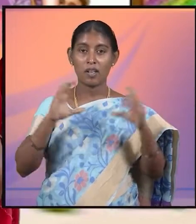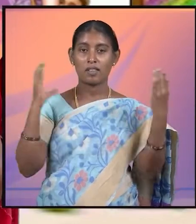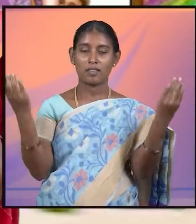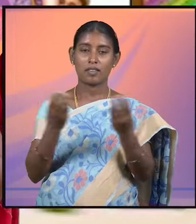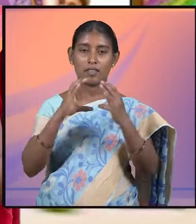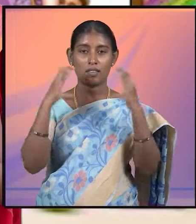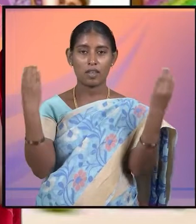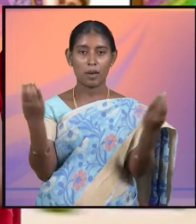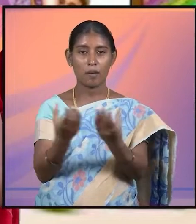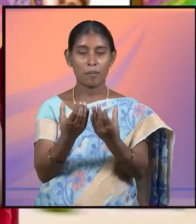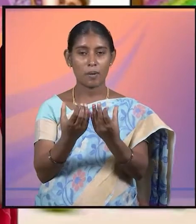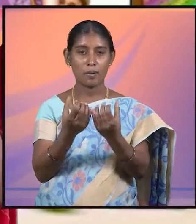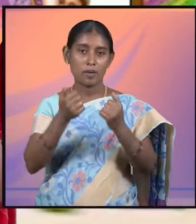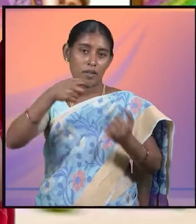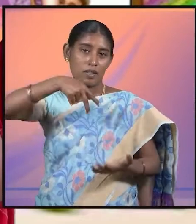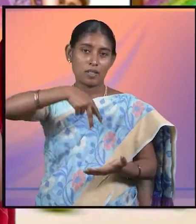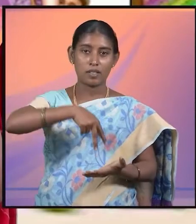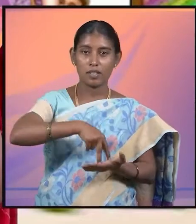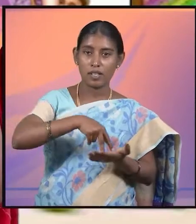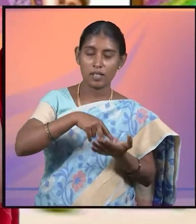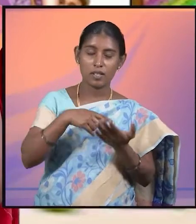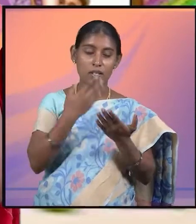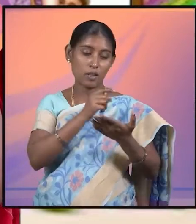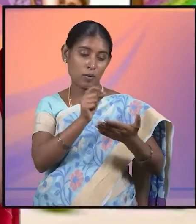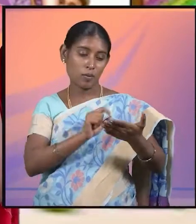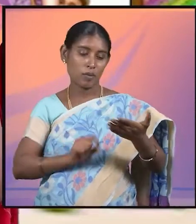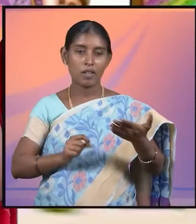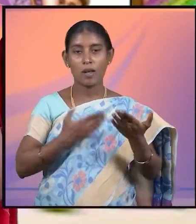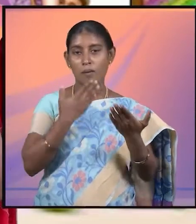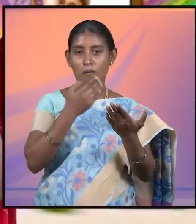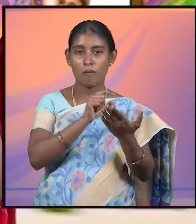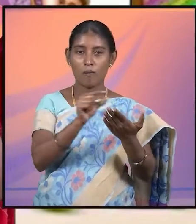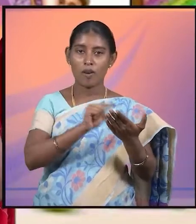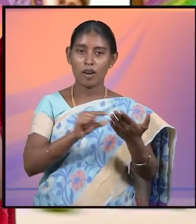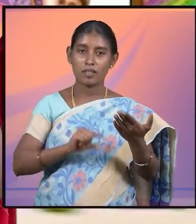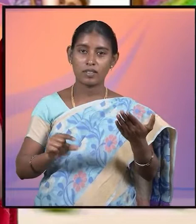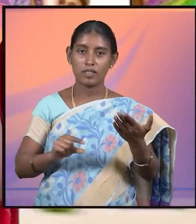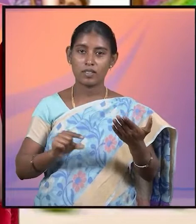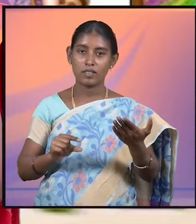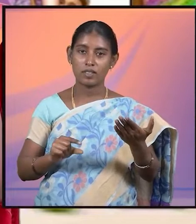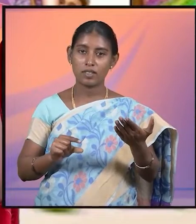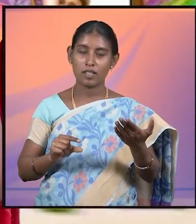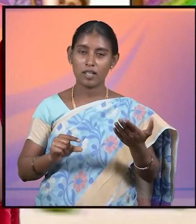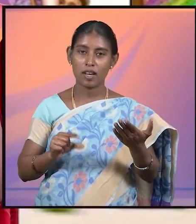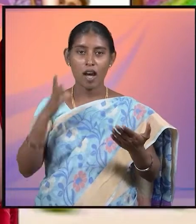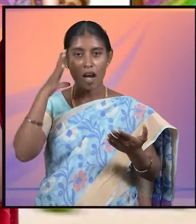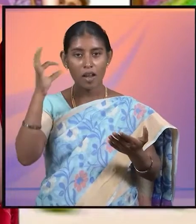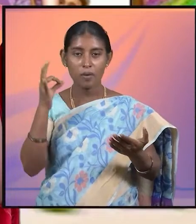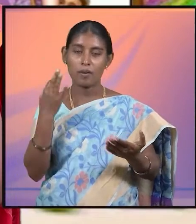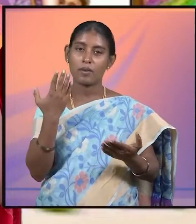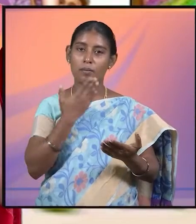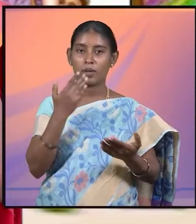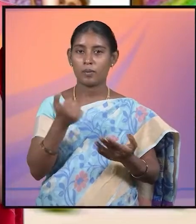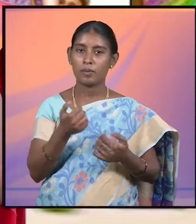வாசியா நின்றான் குறிப்பறிய மாட்டாதவன் நன்மரம் என்ற மூதுரை செய்யுள் காடுகளில் நிற்கும் மரங்களை